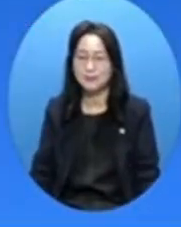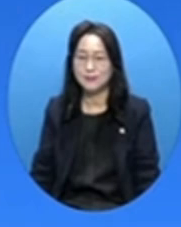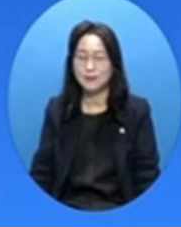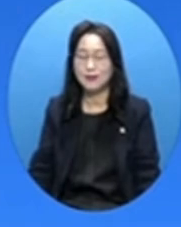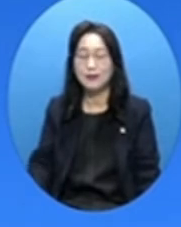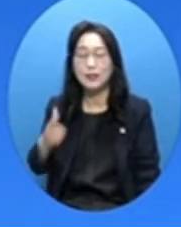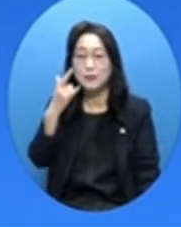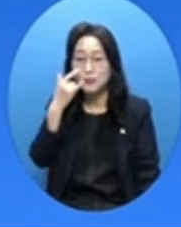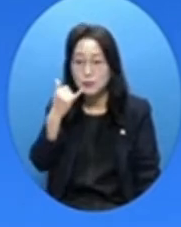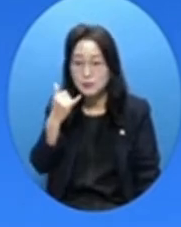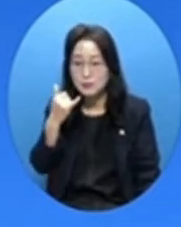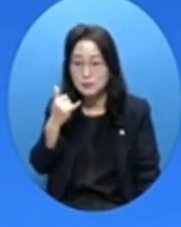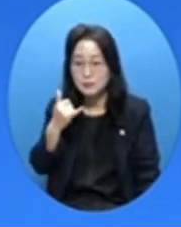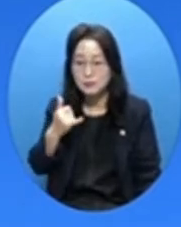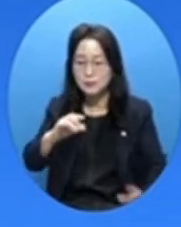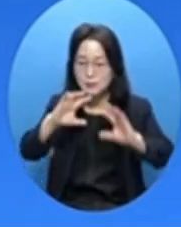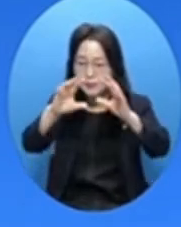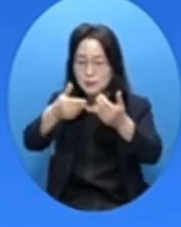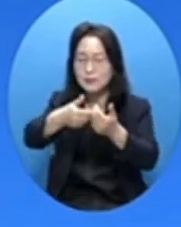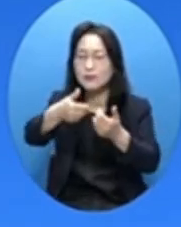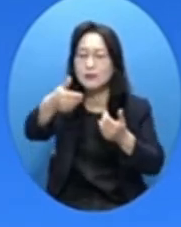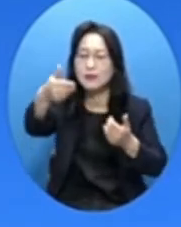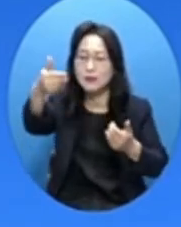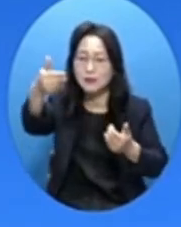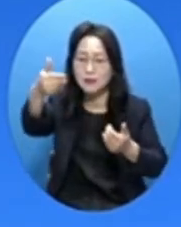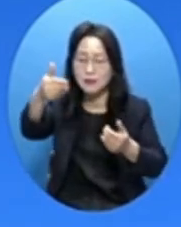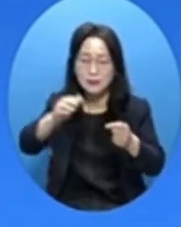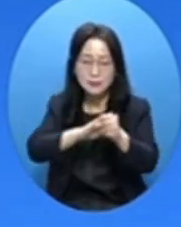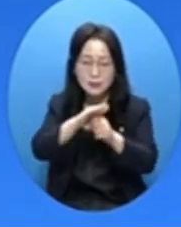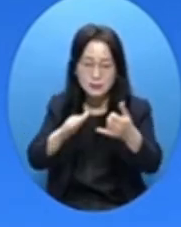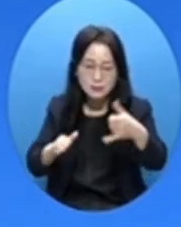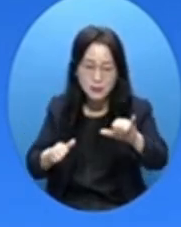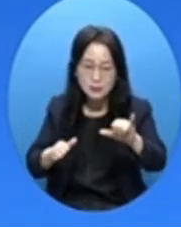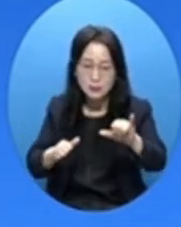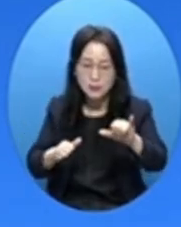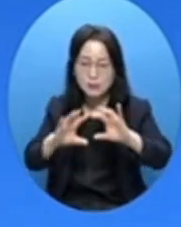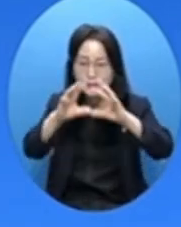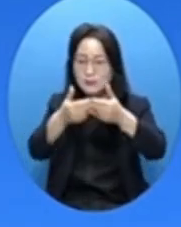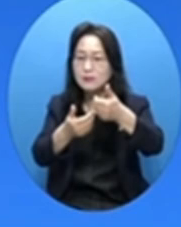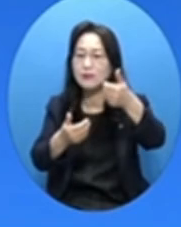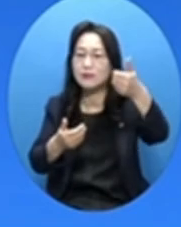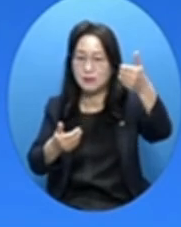부모님을 떠나 보내고 사랑하는 자리를 떠나 보내고 또